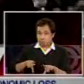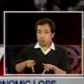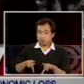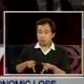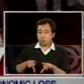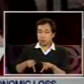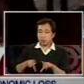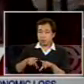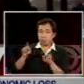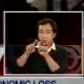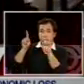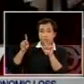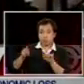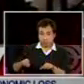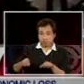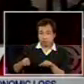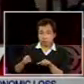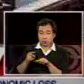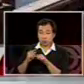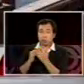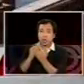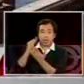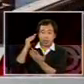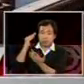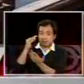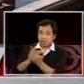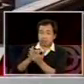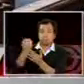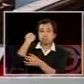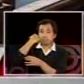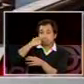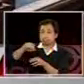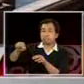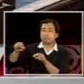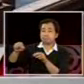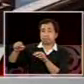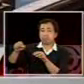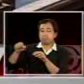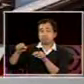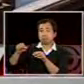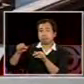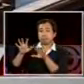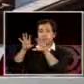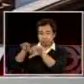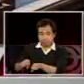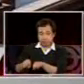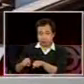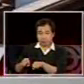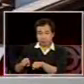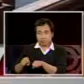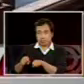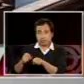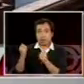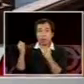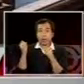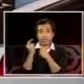effects against unreasonable searches of whatever nature and for any purpose shall be invited, and so on and so forth, except